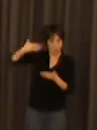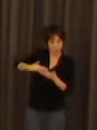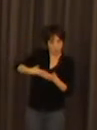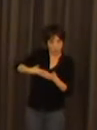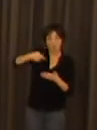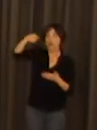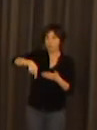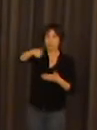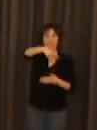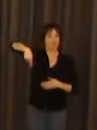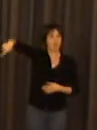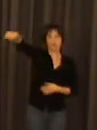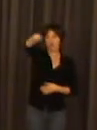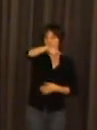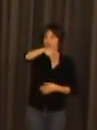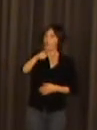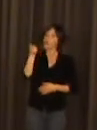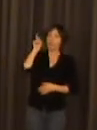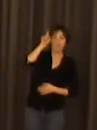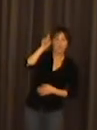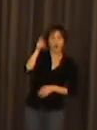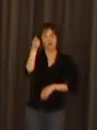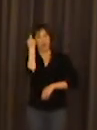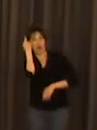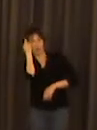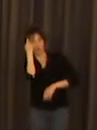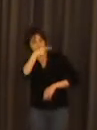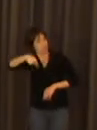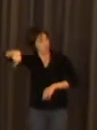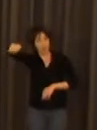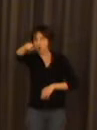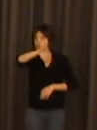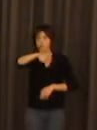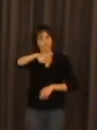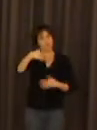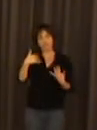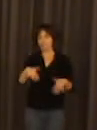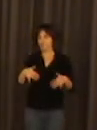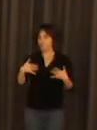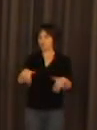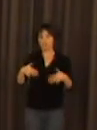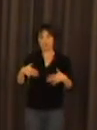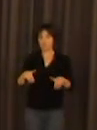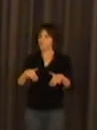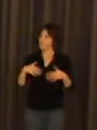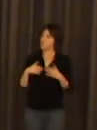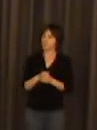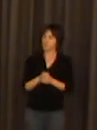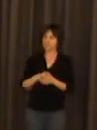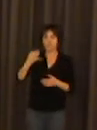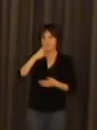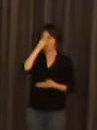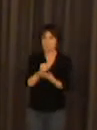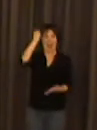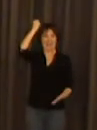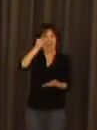havíeu fet tot el conjunt de professorat i dels alumnes forma part d'una fita d'aquelles que han de quedar